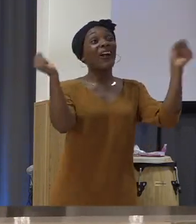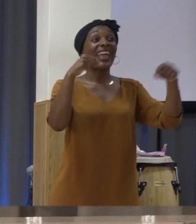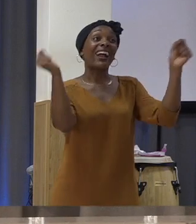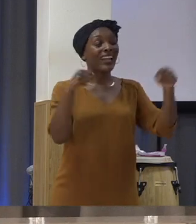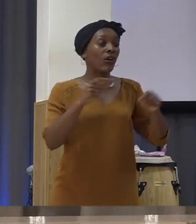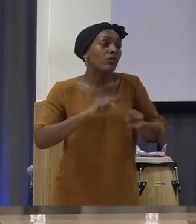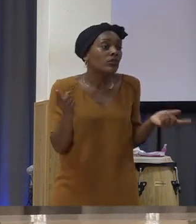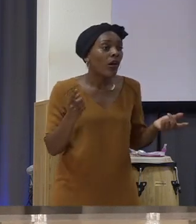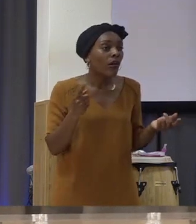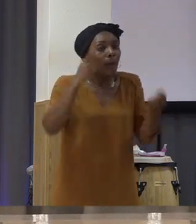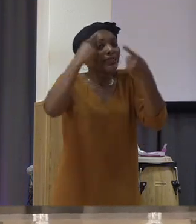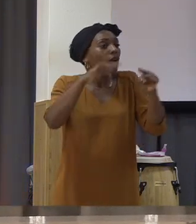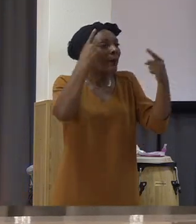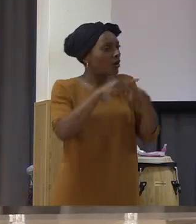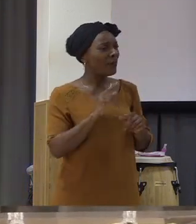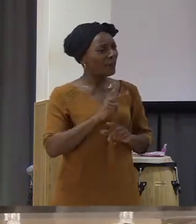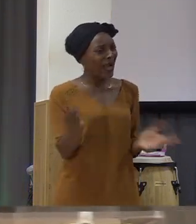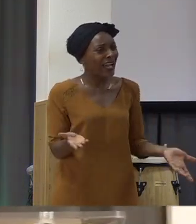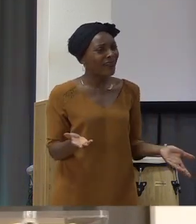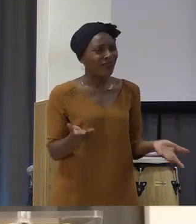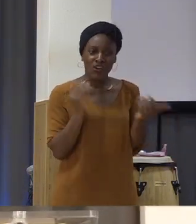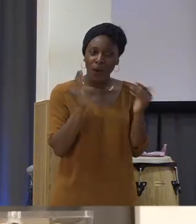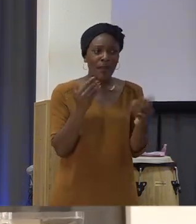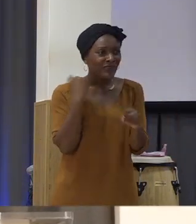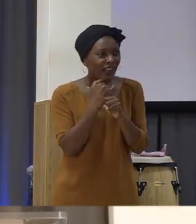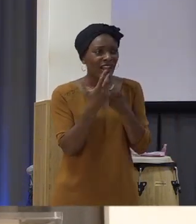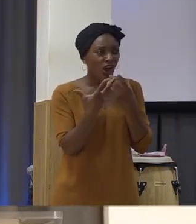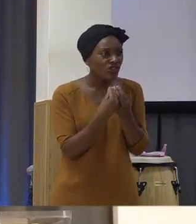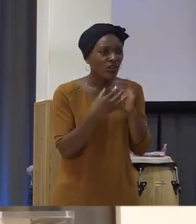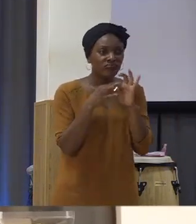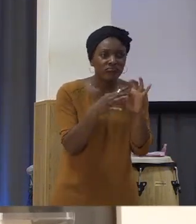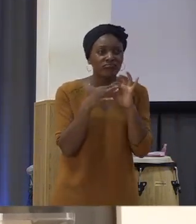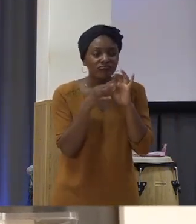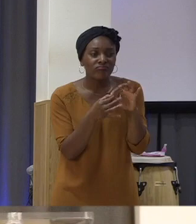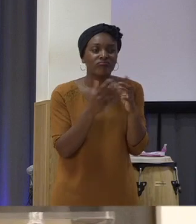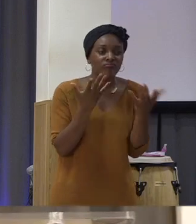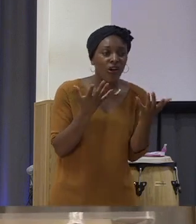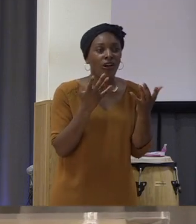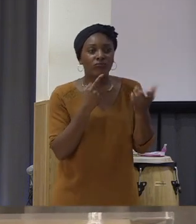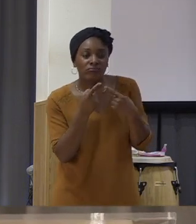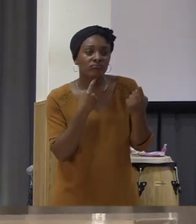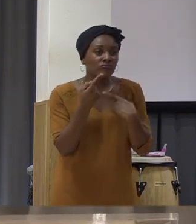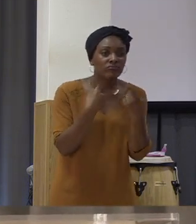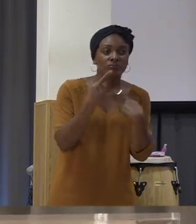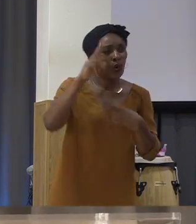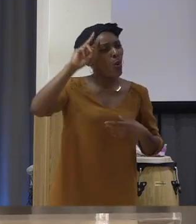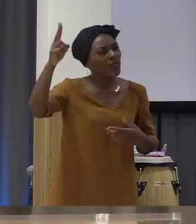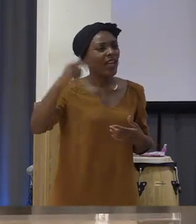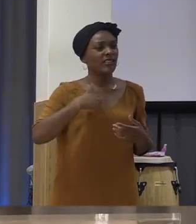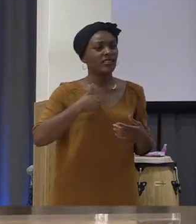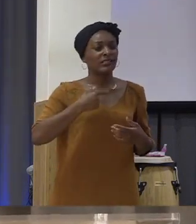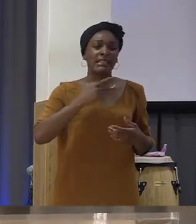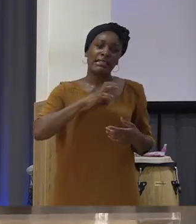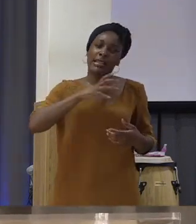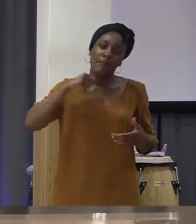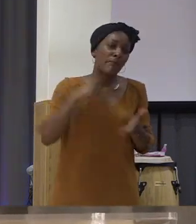idées. Mais j'ai toujours été amené à travailler au conseil en cherchant à être honnête, à faire le